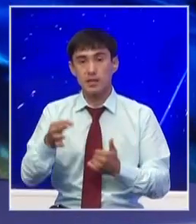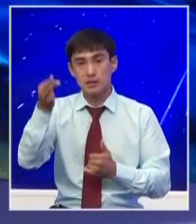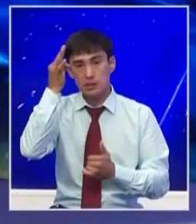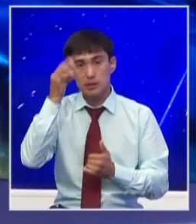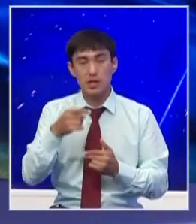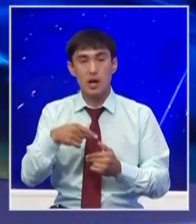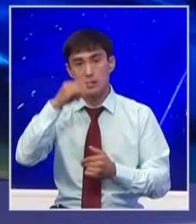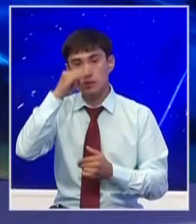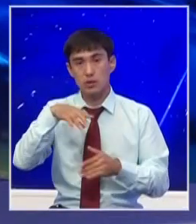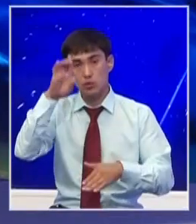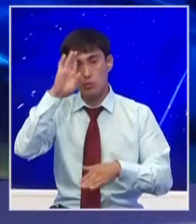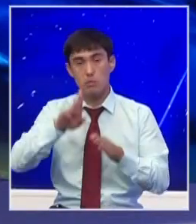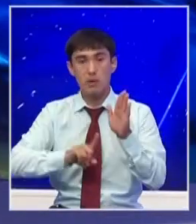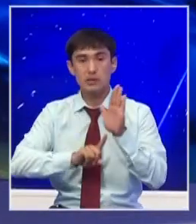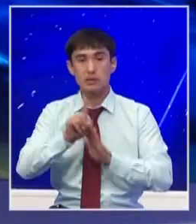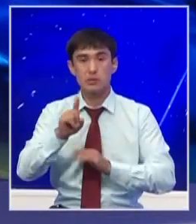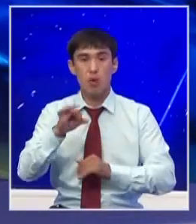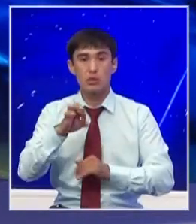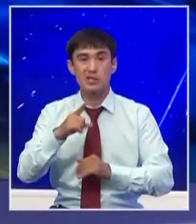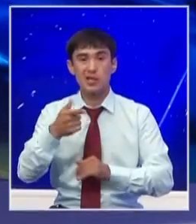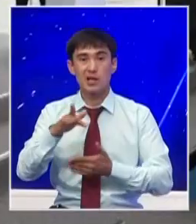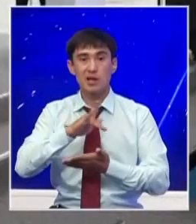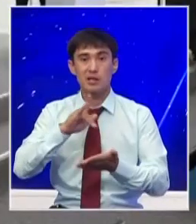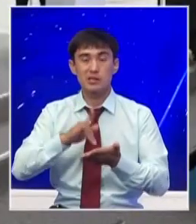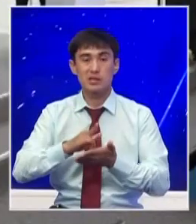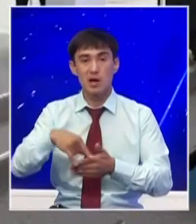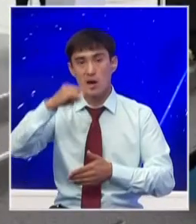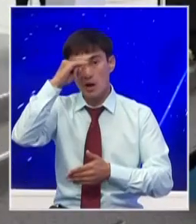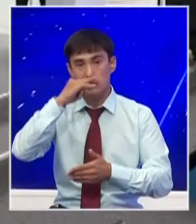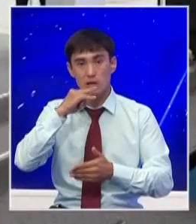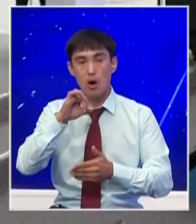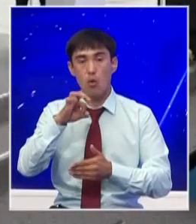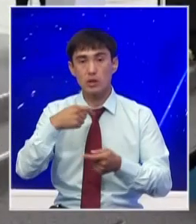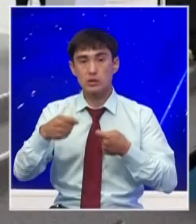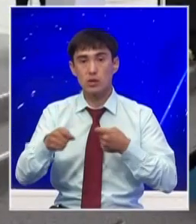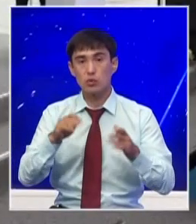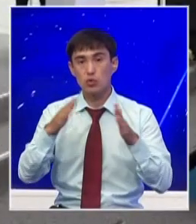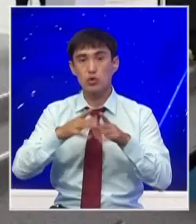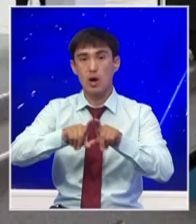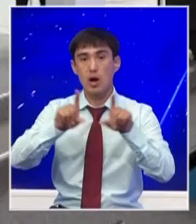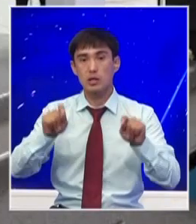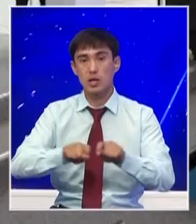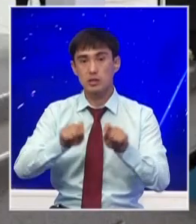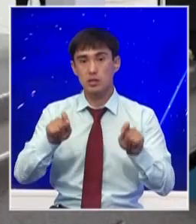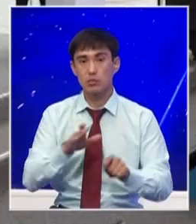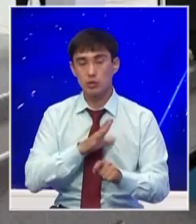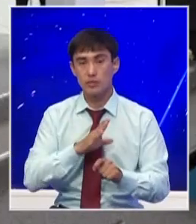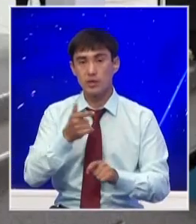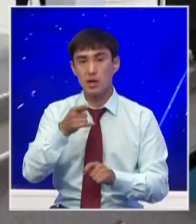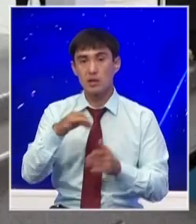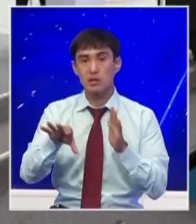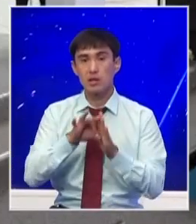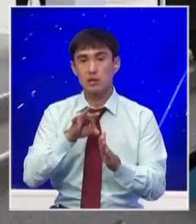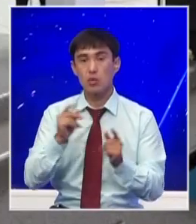кетелік, Қазақстан үкіметінің бастамасымен Ауғанстанның Герат қаласында да қазақ-ауған сауда үйі ашылған болатын. Ал Гератты